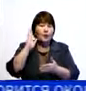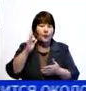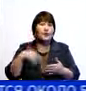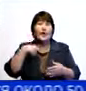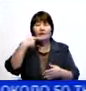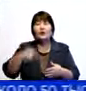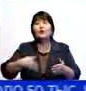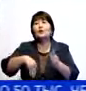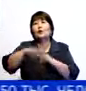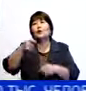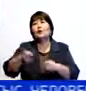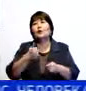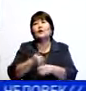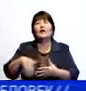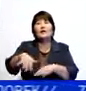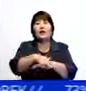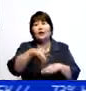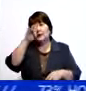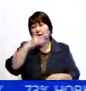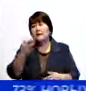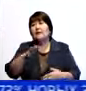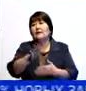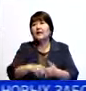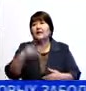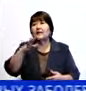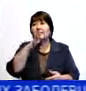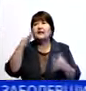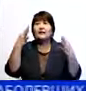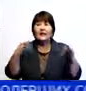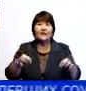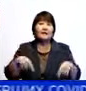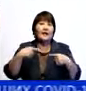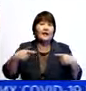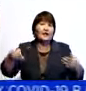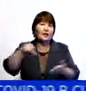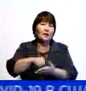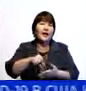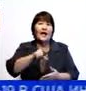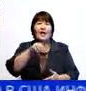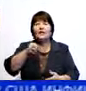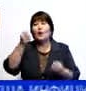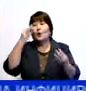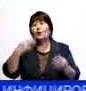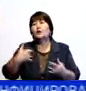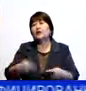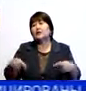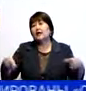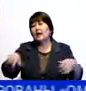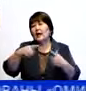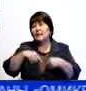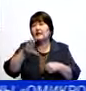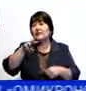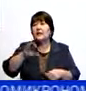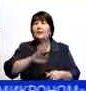доведены до руководства Ассамблеи народа Казахстана. Далее, в честь 30-летия независимости, ряд представителей этнокультурных, религиозных объединений,